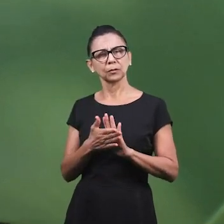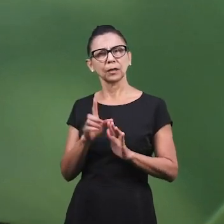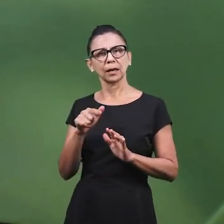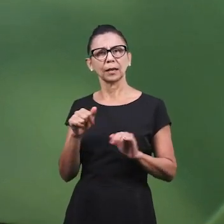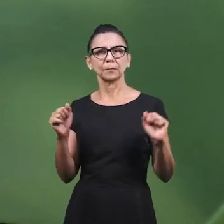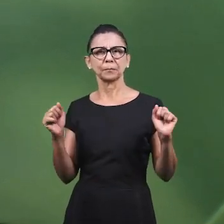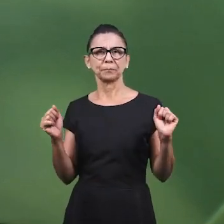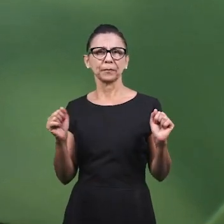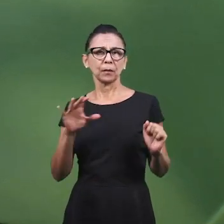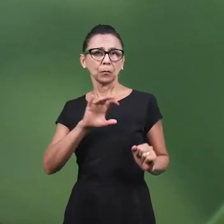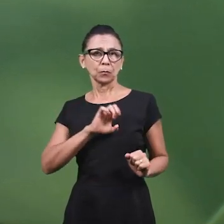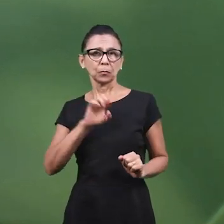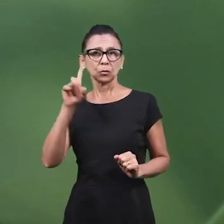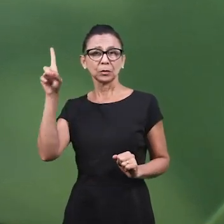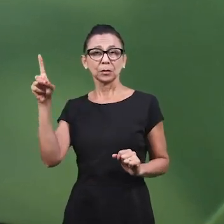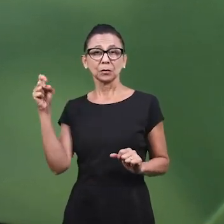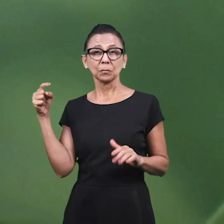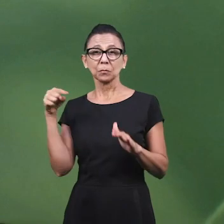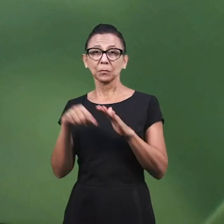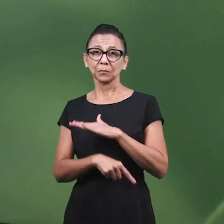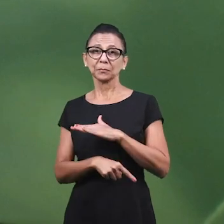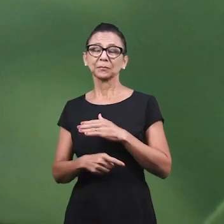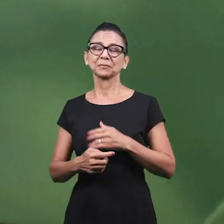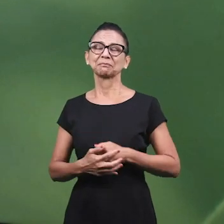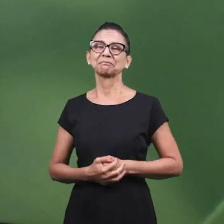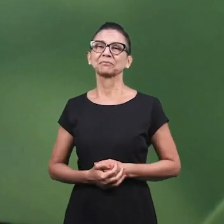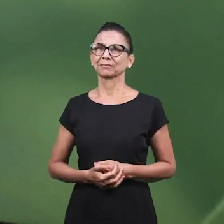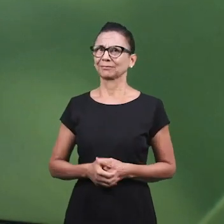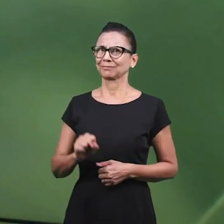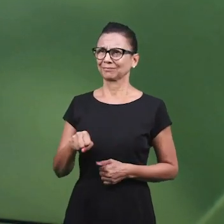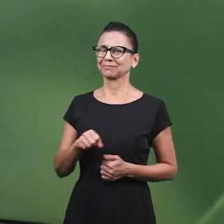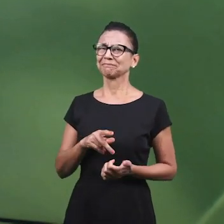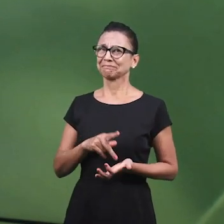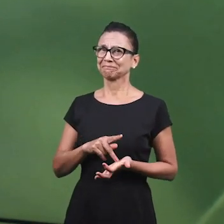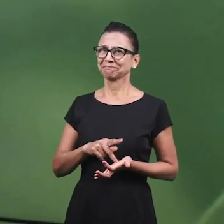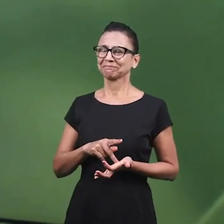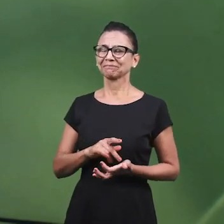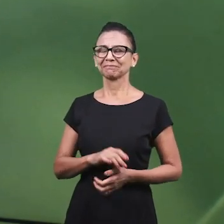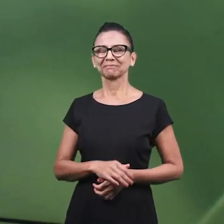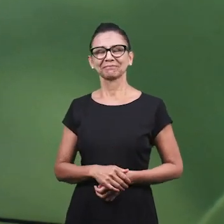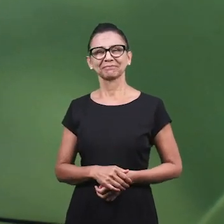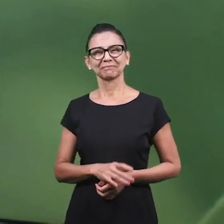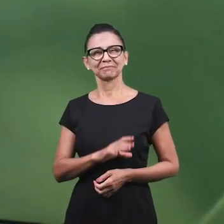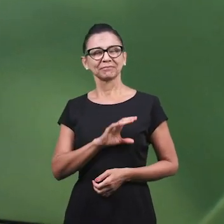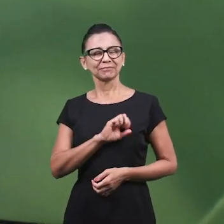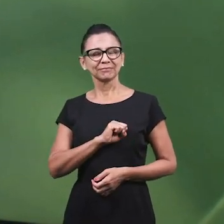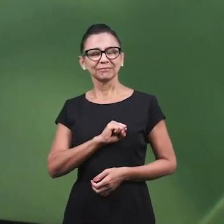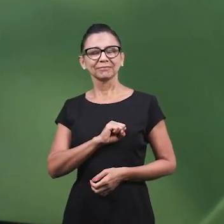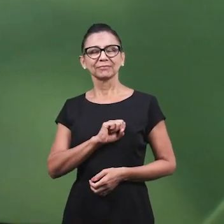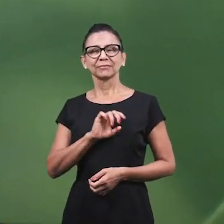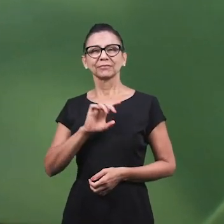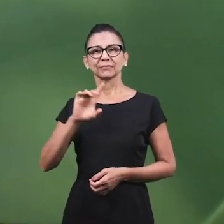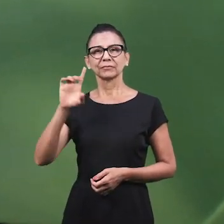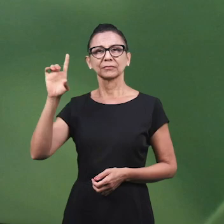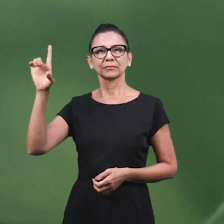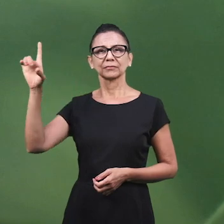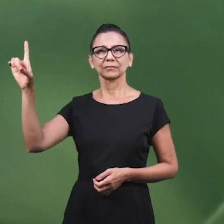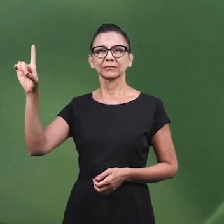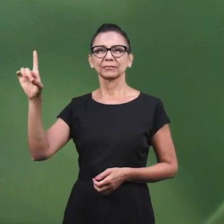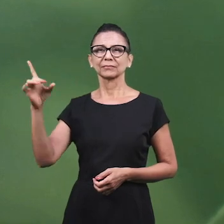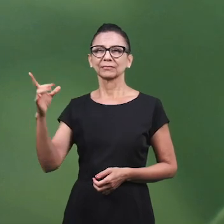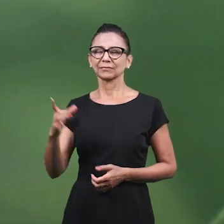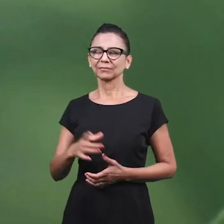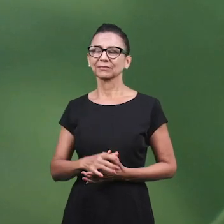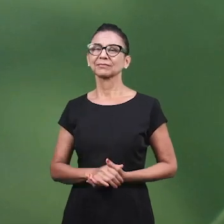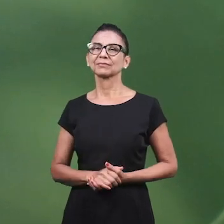Название этого псалма – «Любовь Божия велика». И велика, и Божья любовь, она действительно велика.